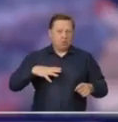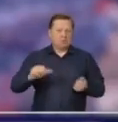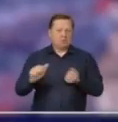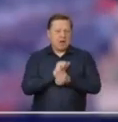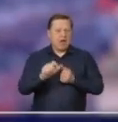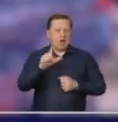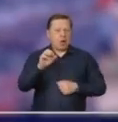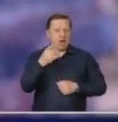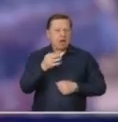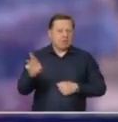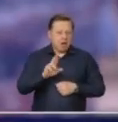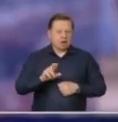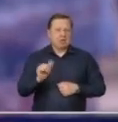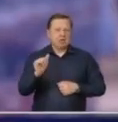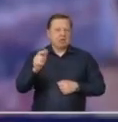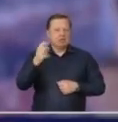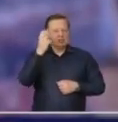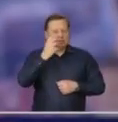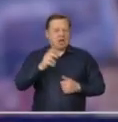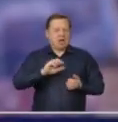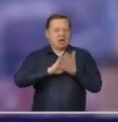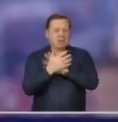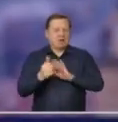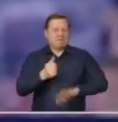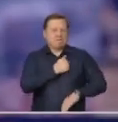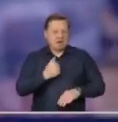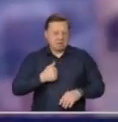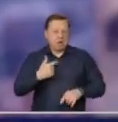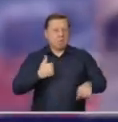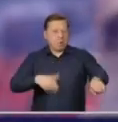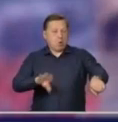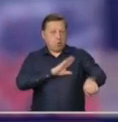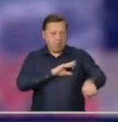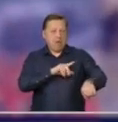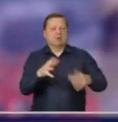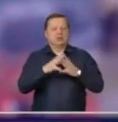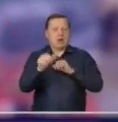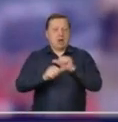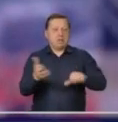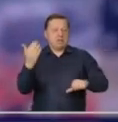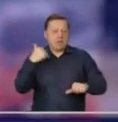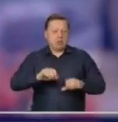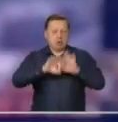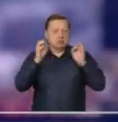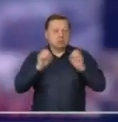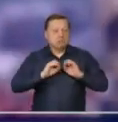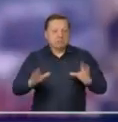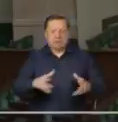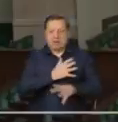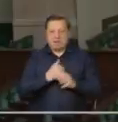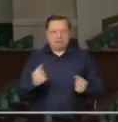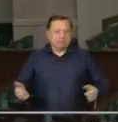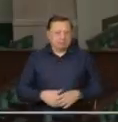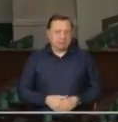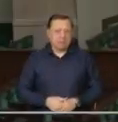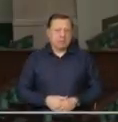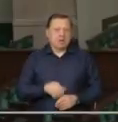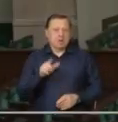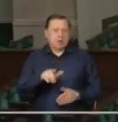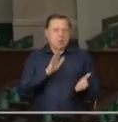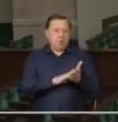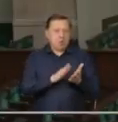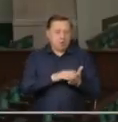i sprzeciwiająca się dzikiej reprywatyzacji w Warszawie zginęła niemal 10 lat temu w niejasnych okolicznościach. Przyjęcie